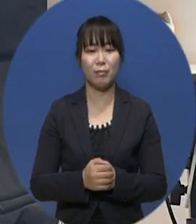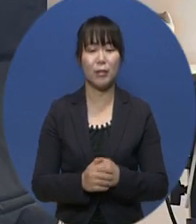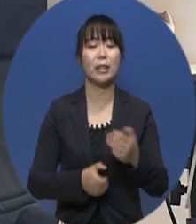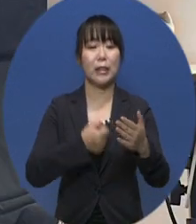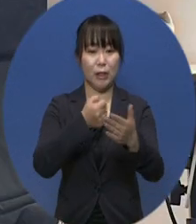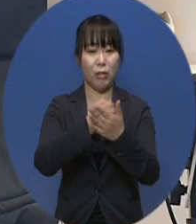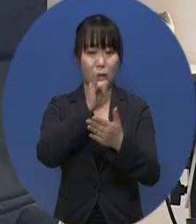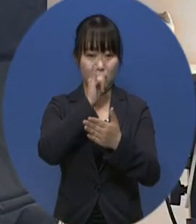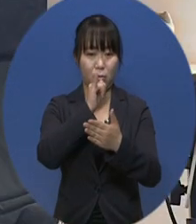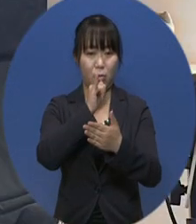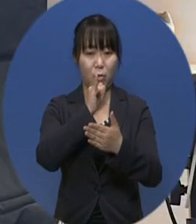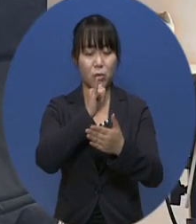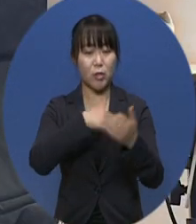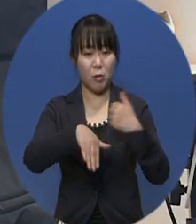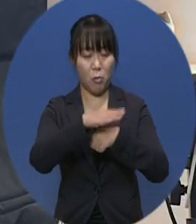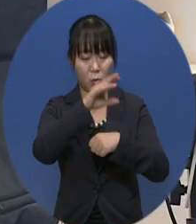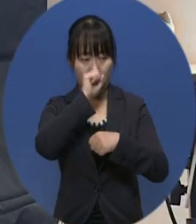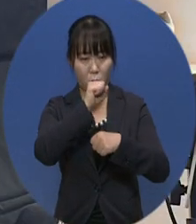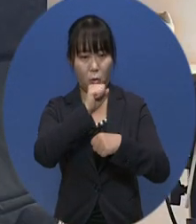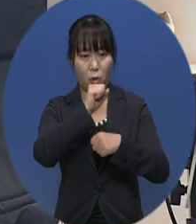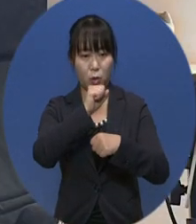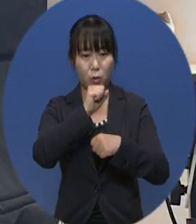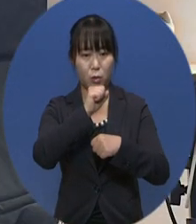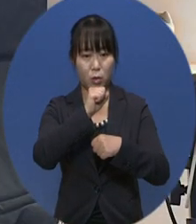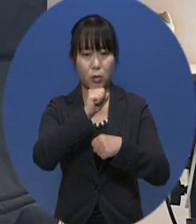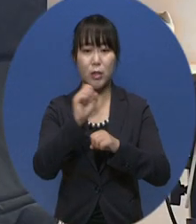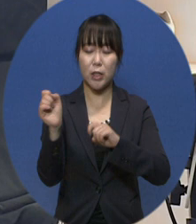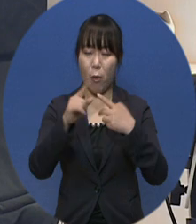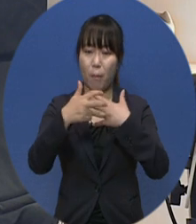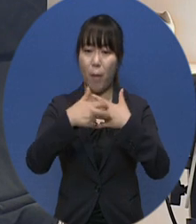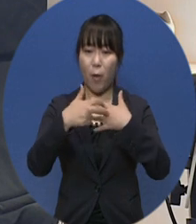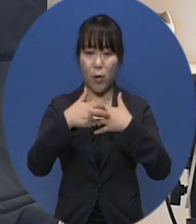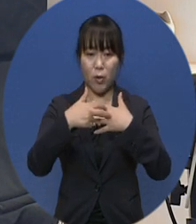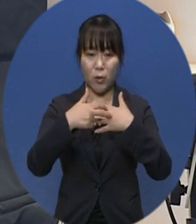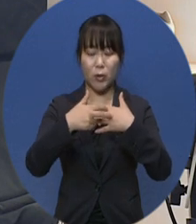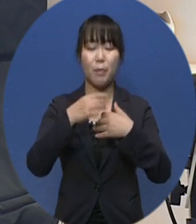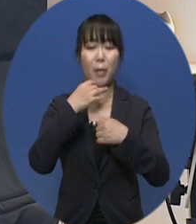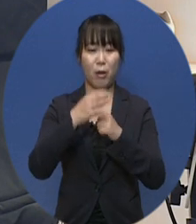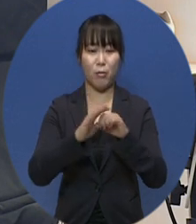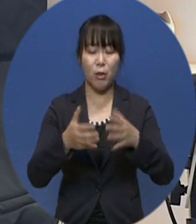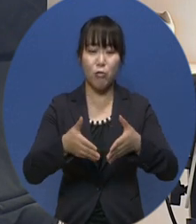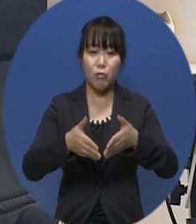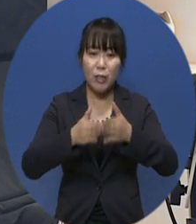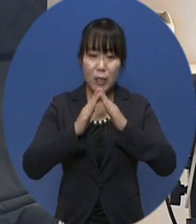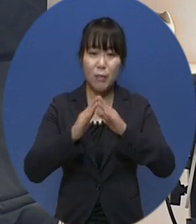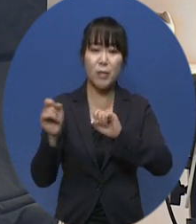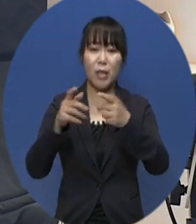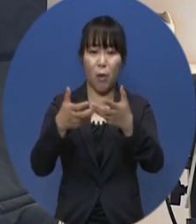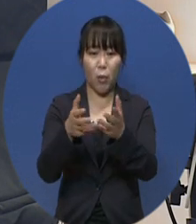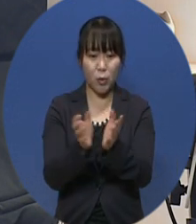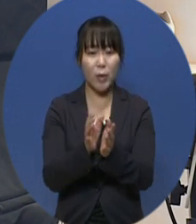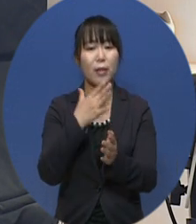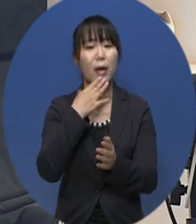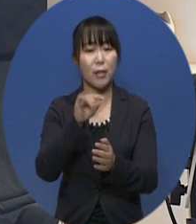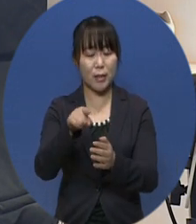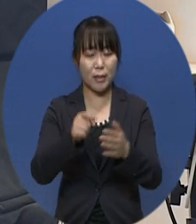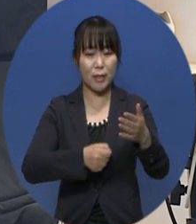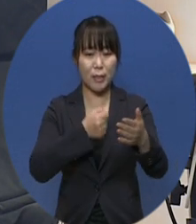지정받은, 그러니까 퀄리티가 있는, 그러니까 질이 보장된 지정받은 재활병원에서 되는데, 네. 국립재활원도 이제 당연히 이제